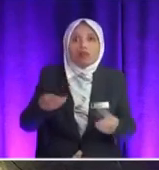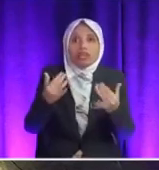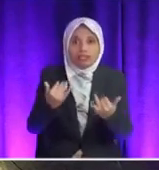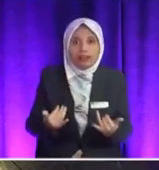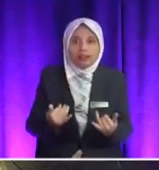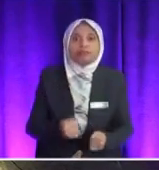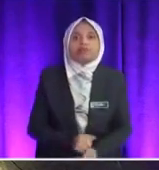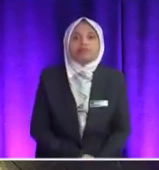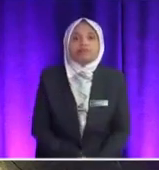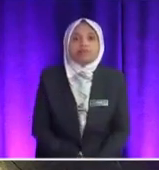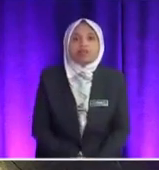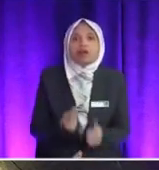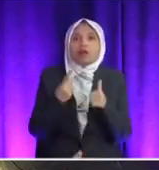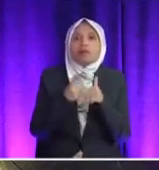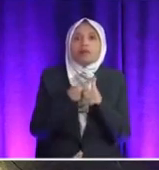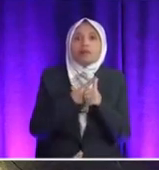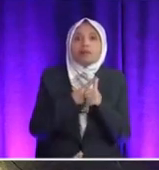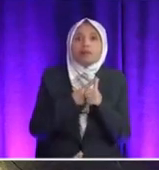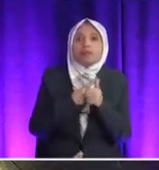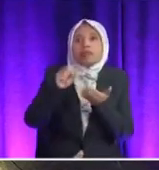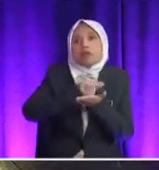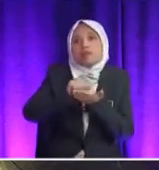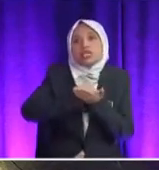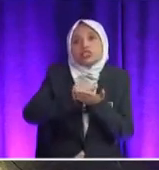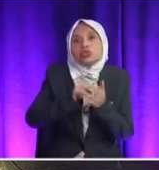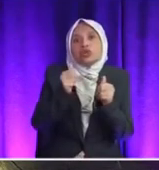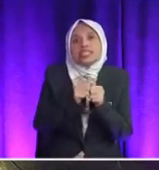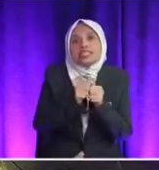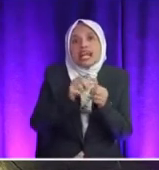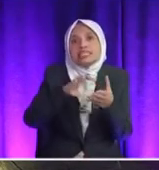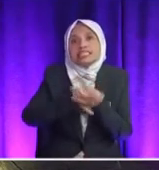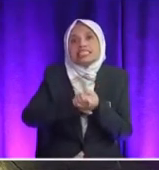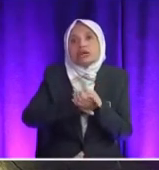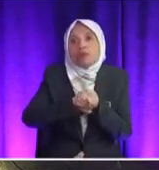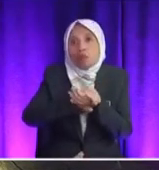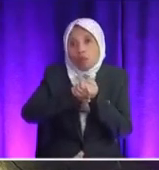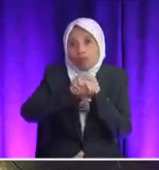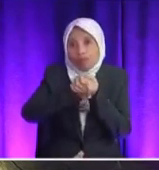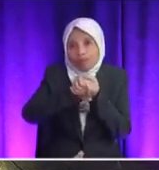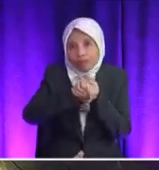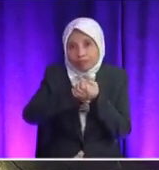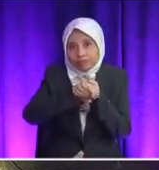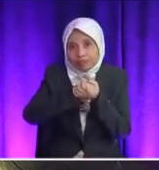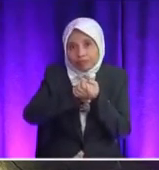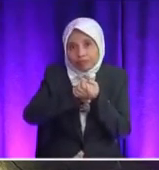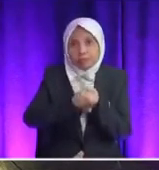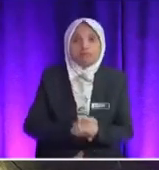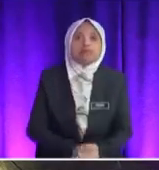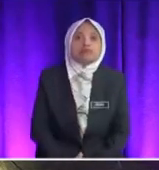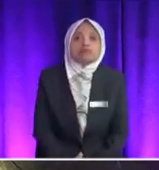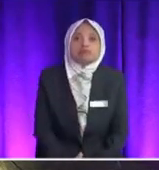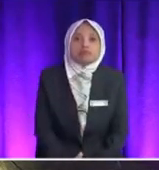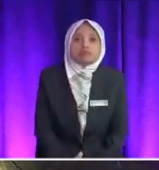Oke mulai d'basuh kan dengan sabun tempat paket oke oke